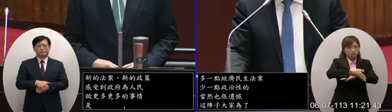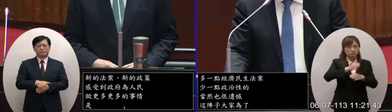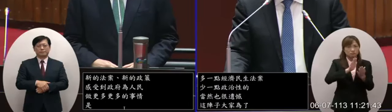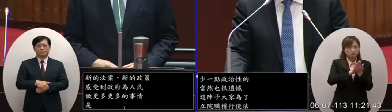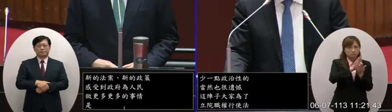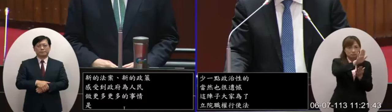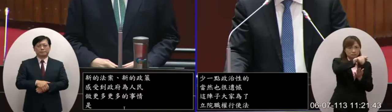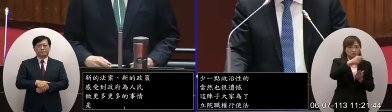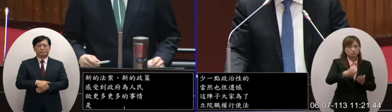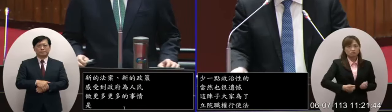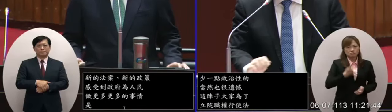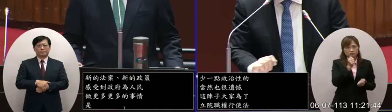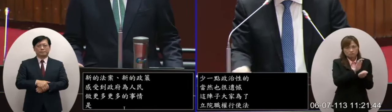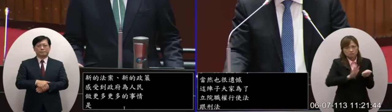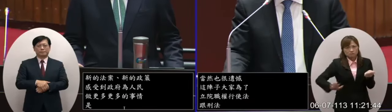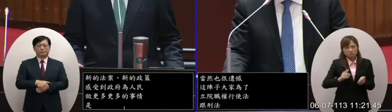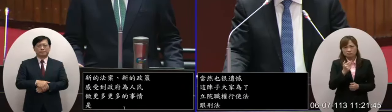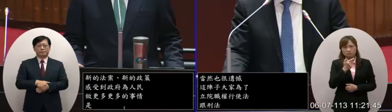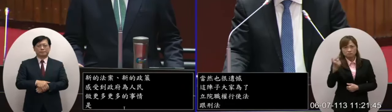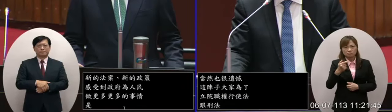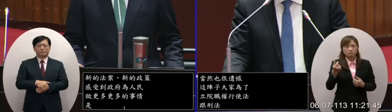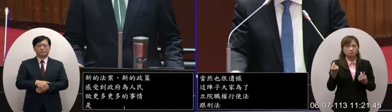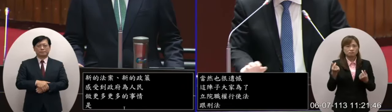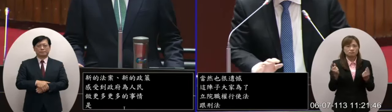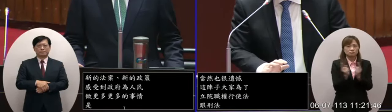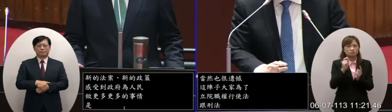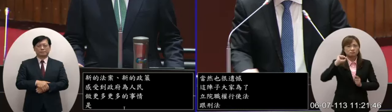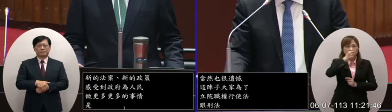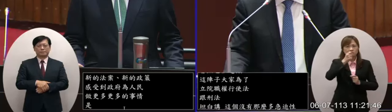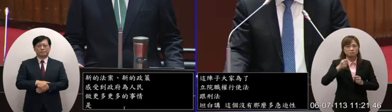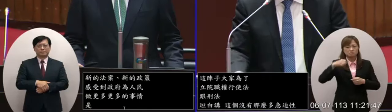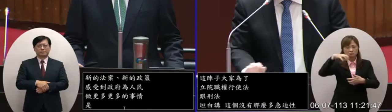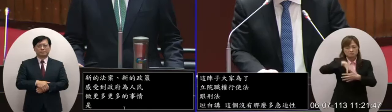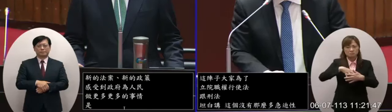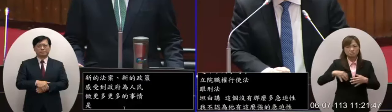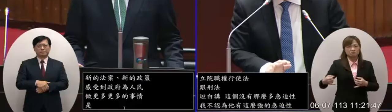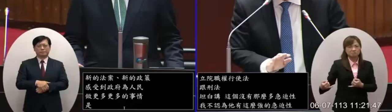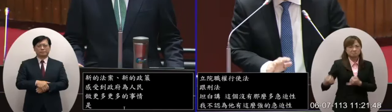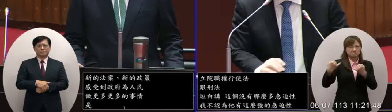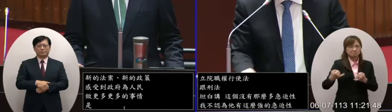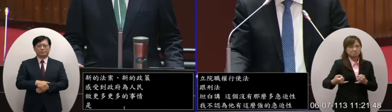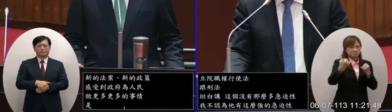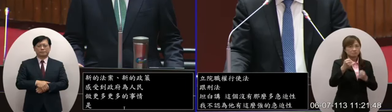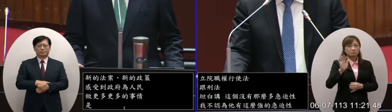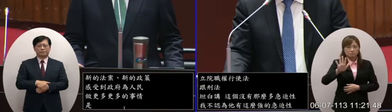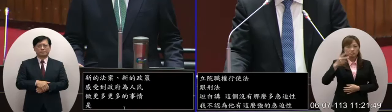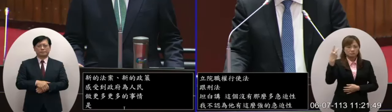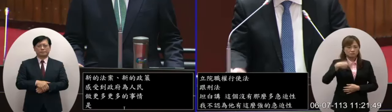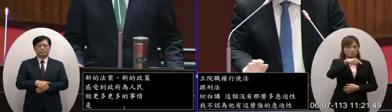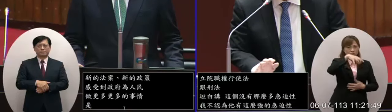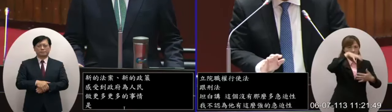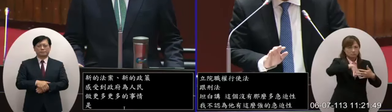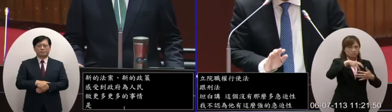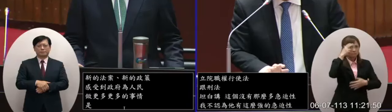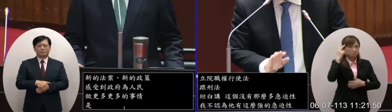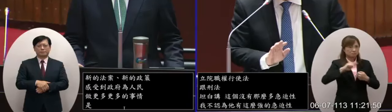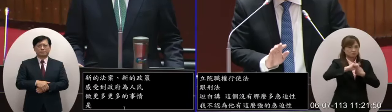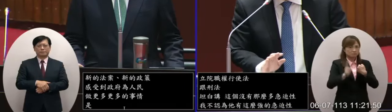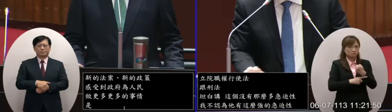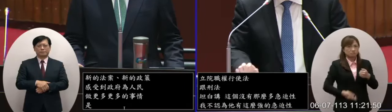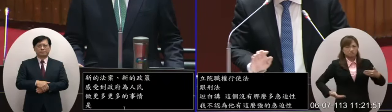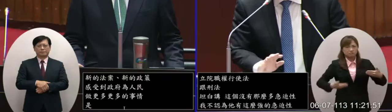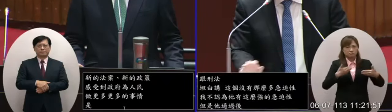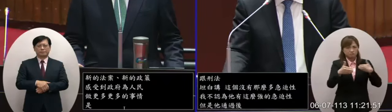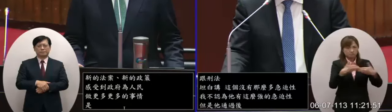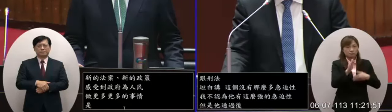实确实产生了很大对台湾内部的撕裂了哈，包括很多冲突性，甚至里面很多是违宪，甚至违反、侵害